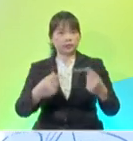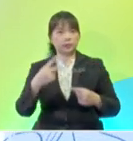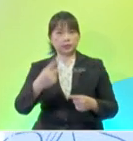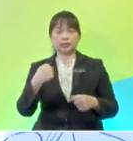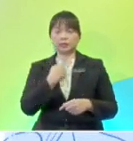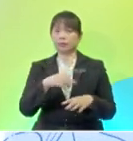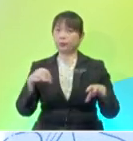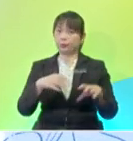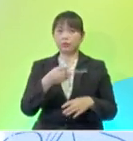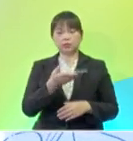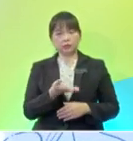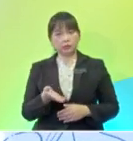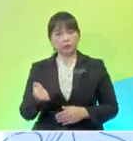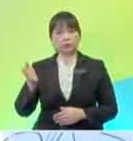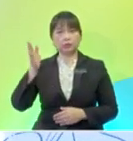Oke